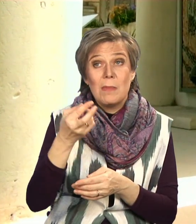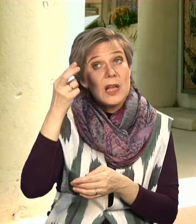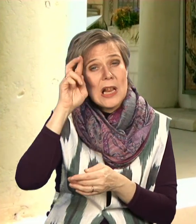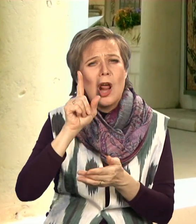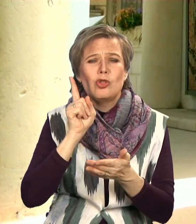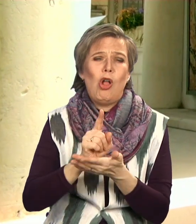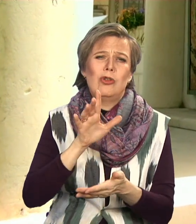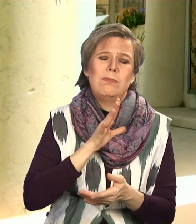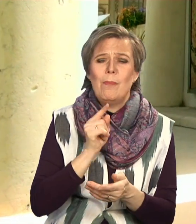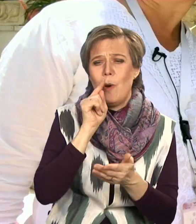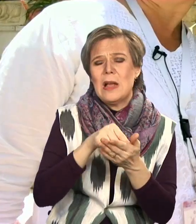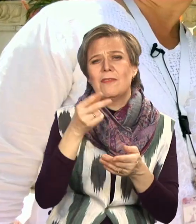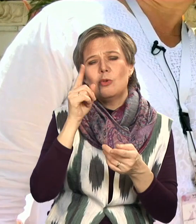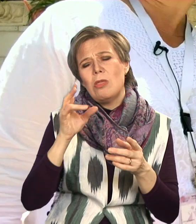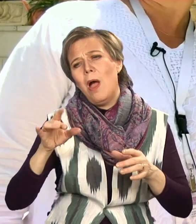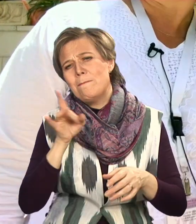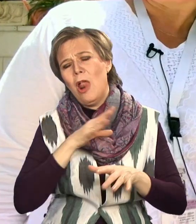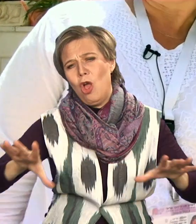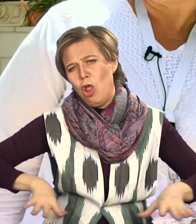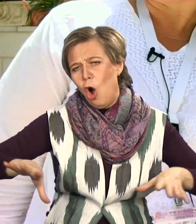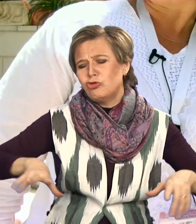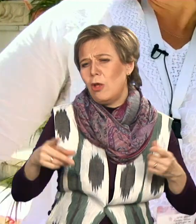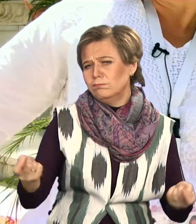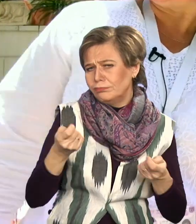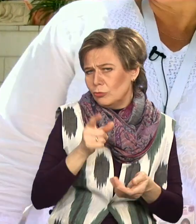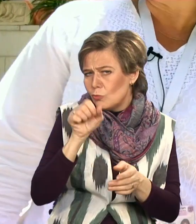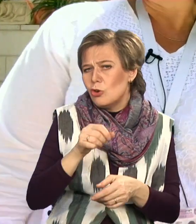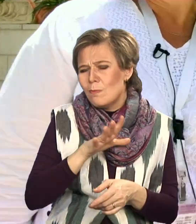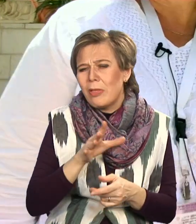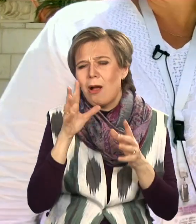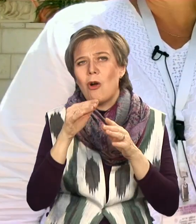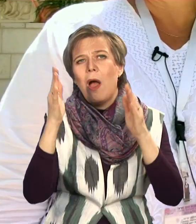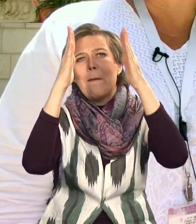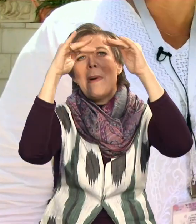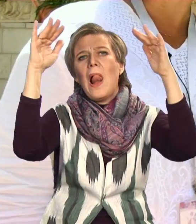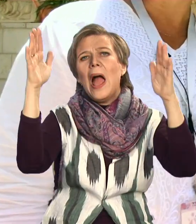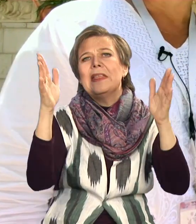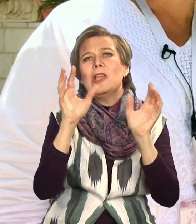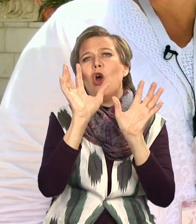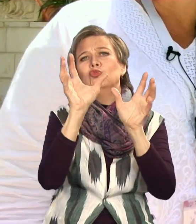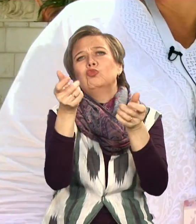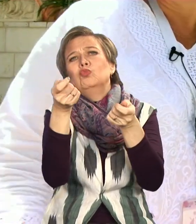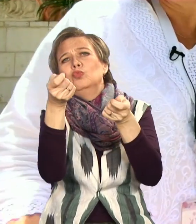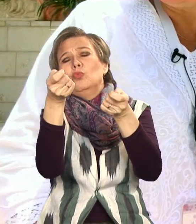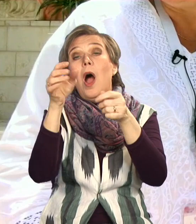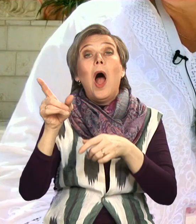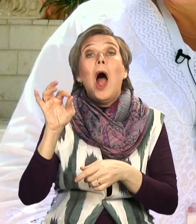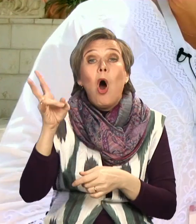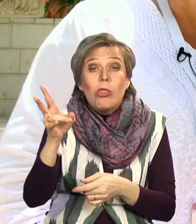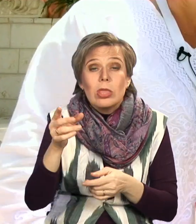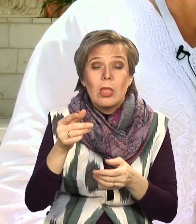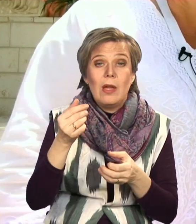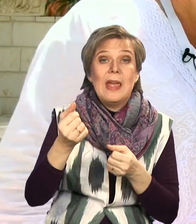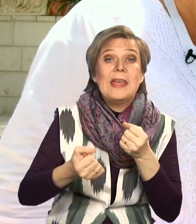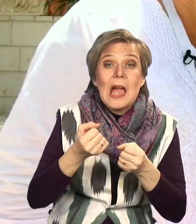должен был бы попасть в Иерусалим на белой лошади, какой-нибудь триумфальной, в паланкине, с почестями, а он едет на осле.